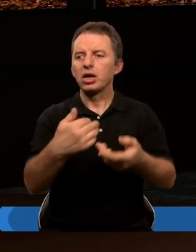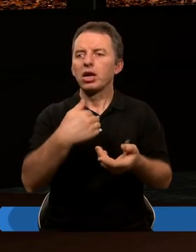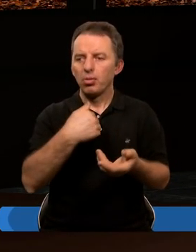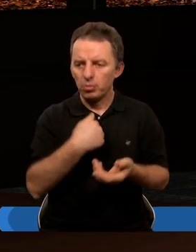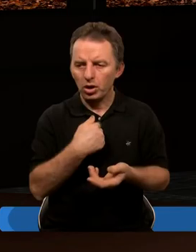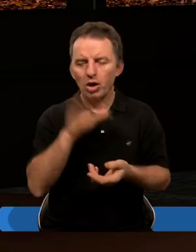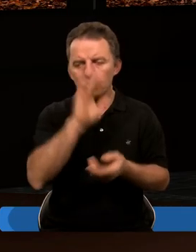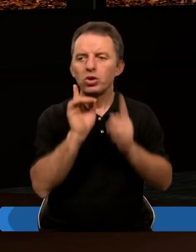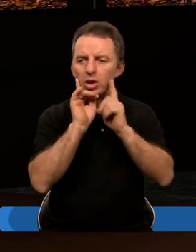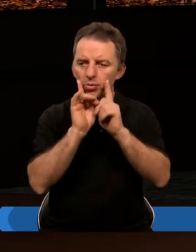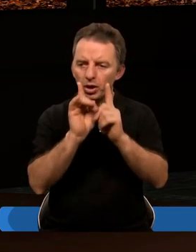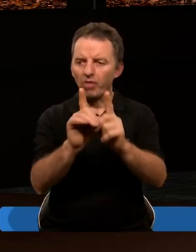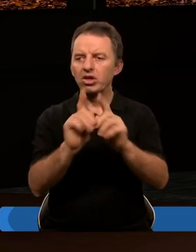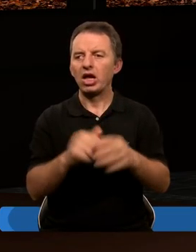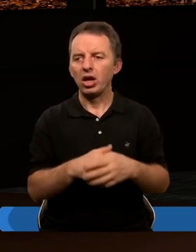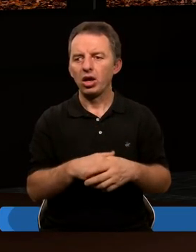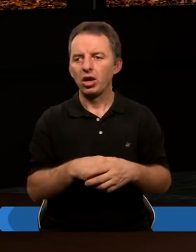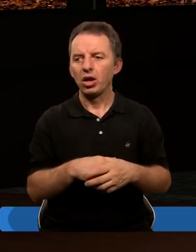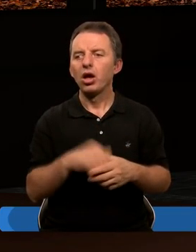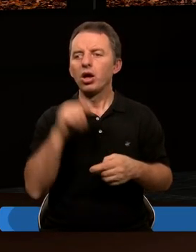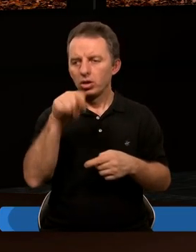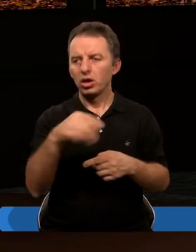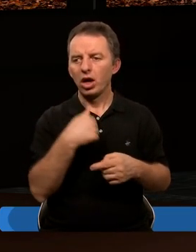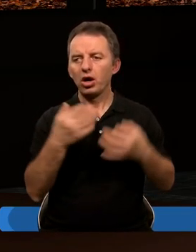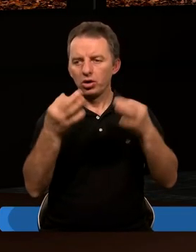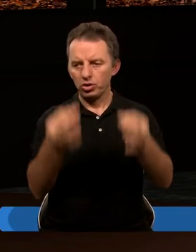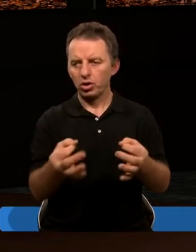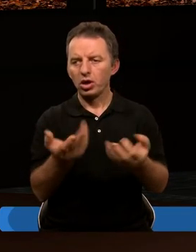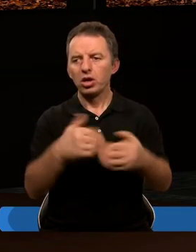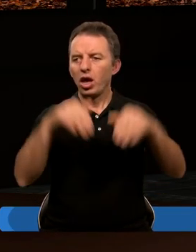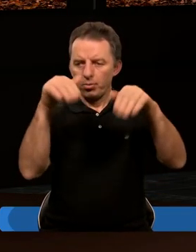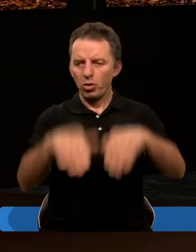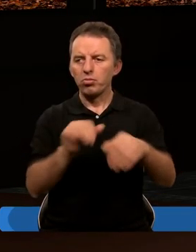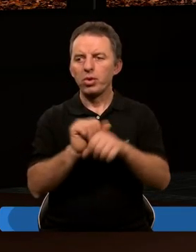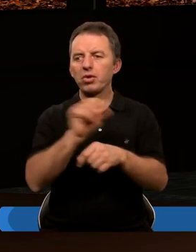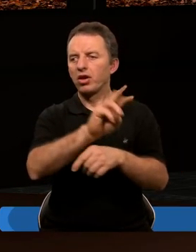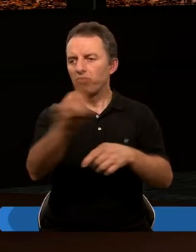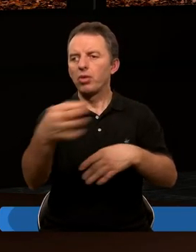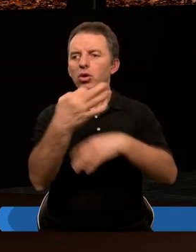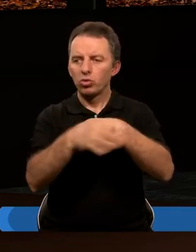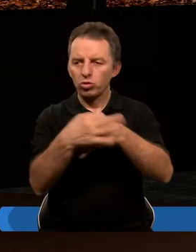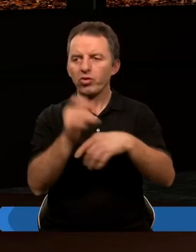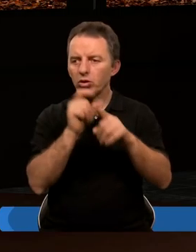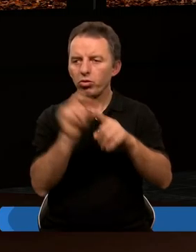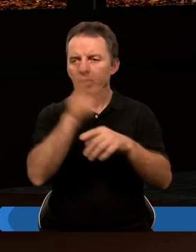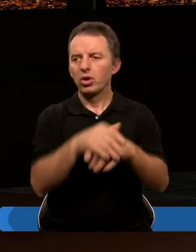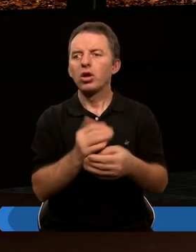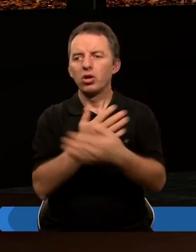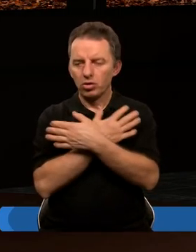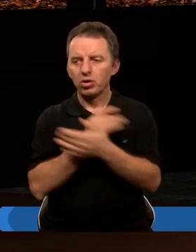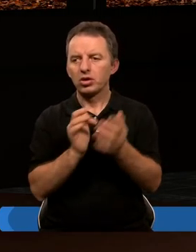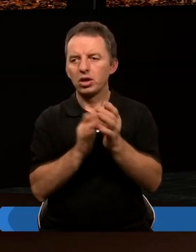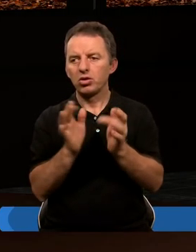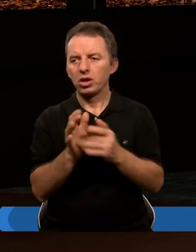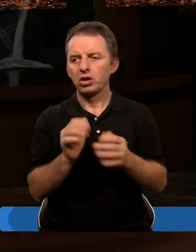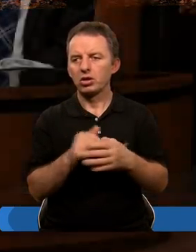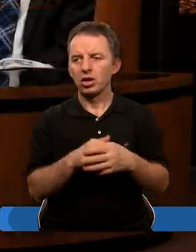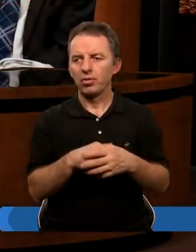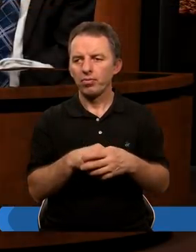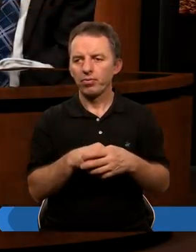Bożej prawdy, to ja dzisiaj nie mógłbym z wami studiować Słowo Boże, za co Panu Bogu dziękuję.